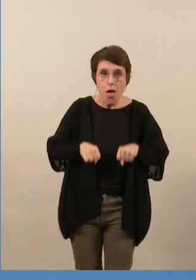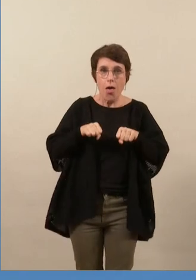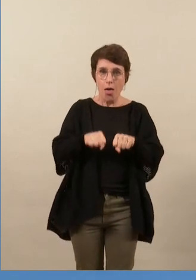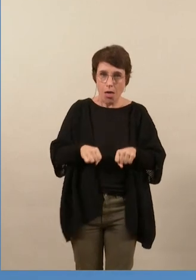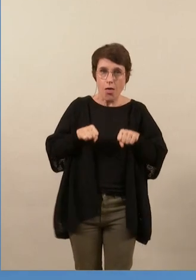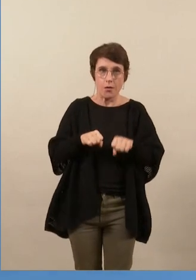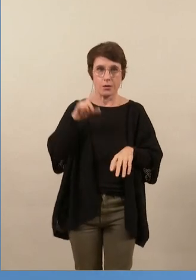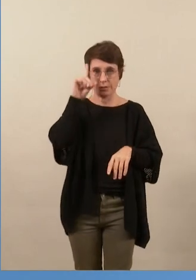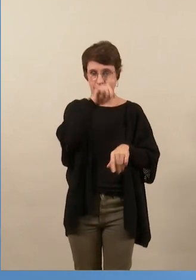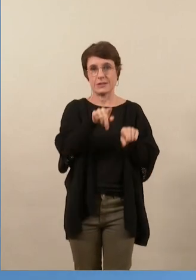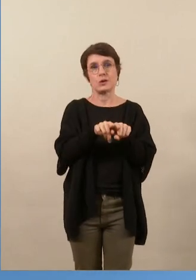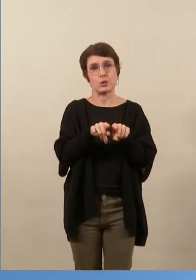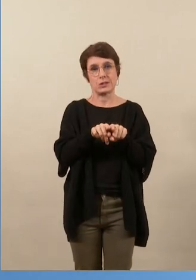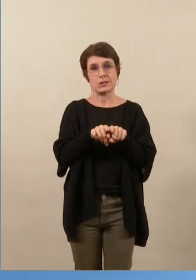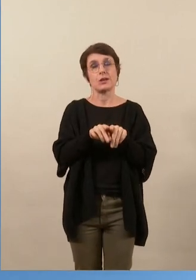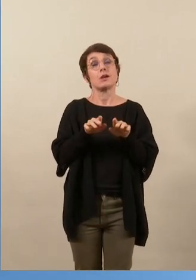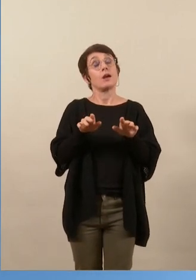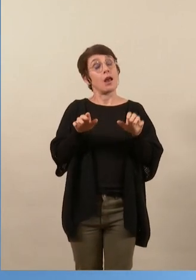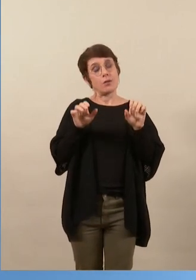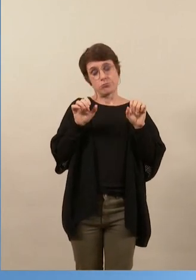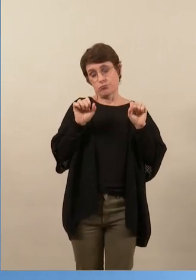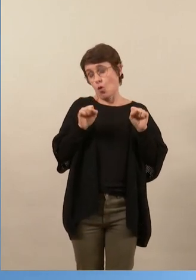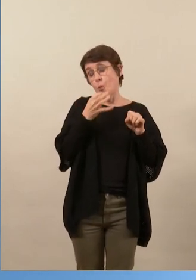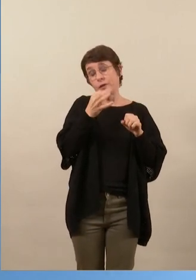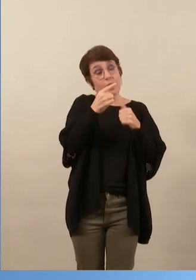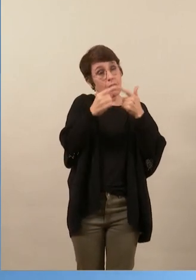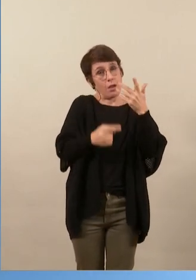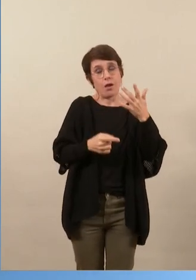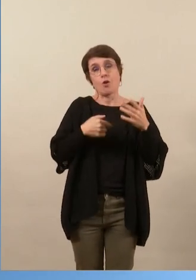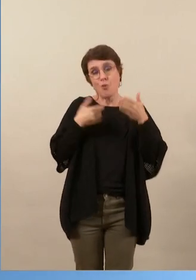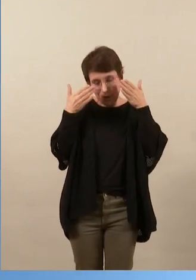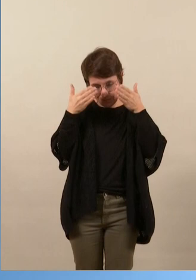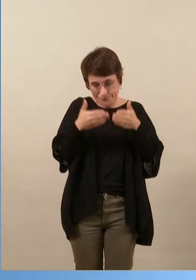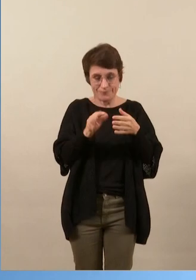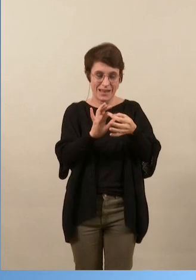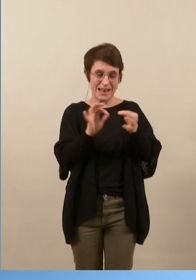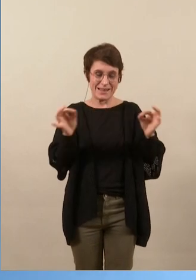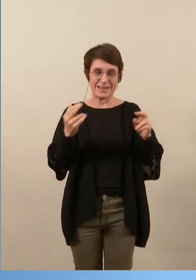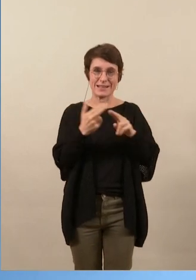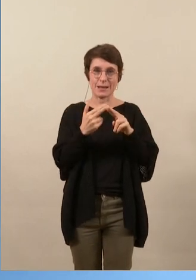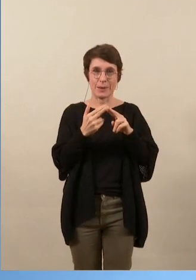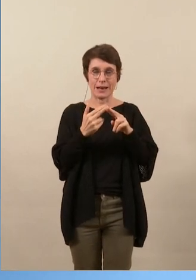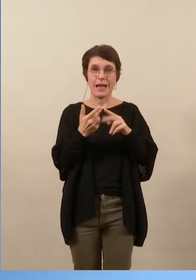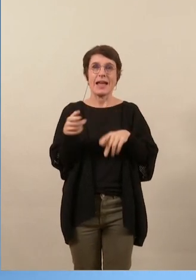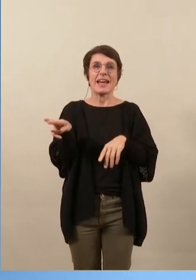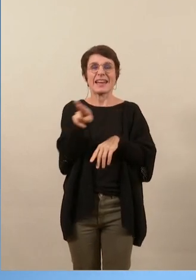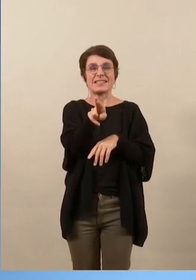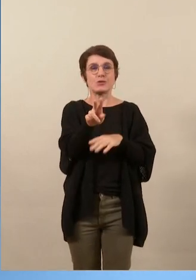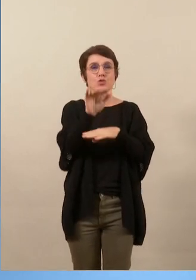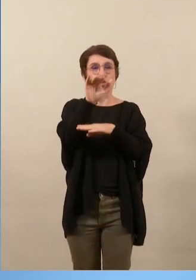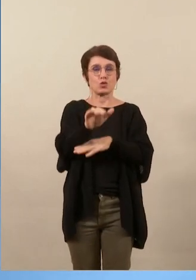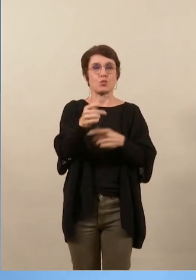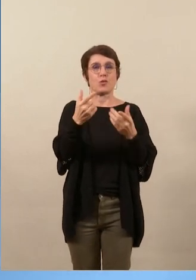point à ce sujet il y a beaucoup à dire mais je me focaliserai sur la ligne pudiquement intitulée restitution du bouclier social et climatique pour près d'